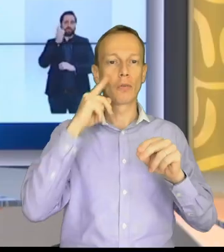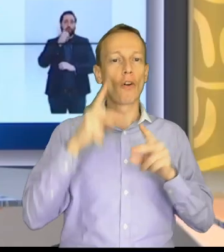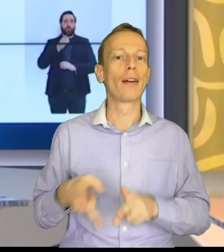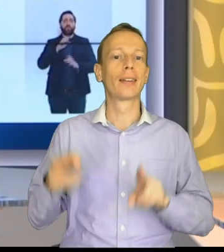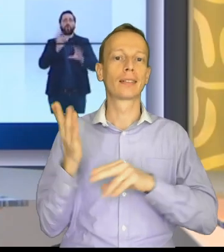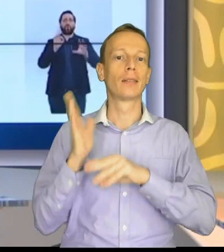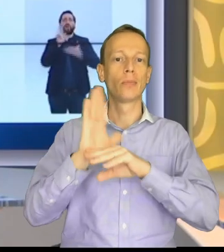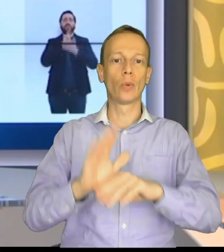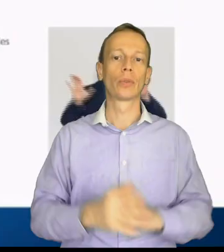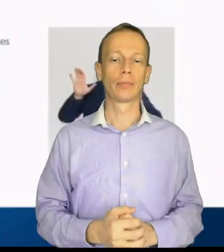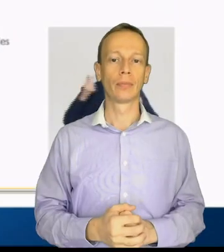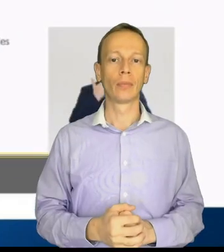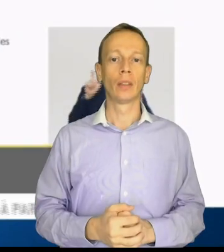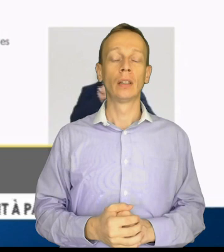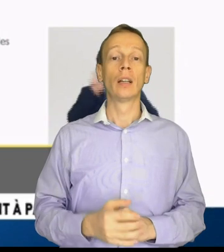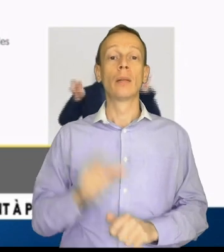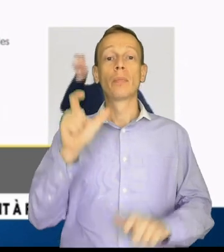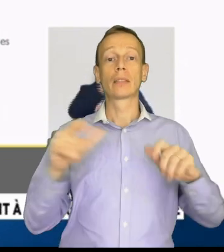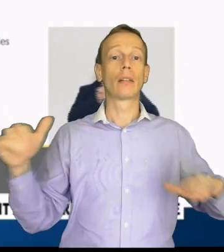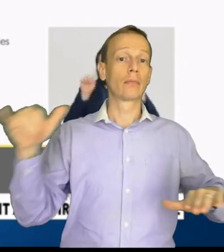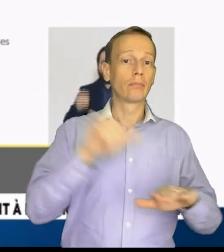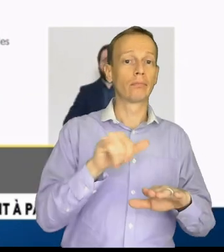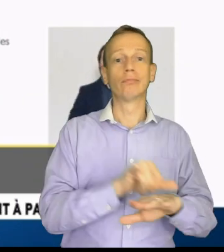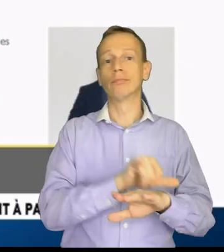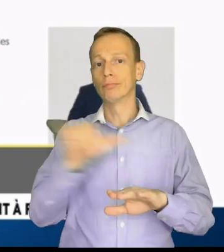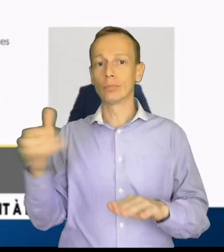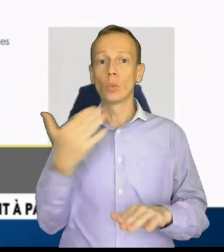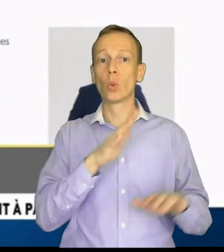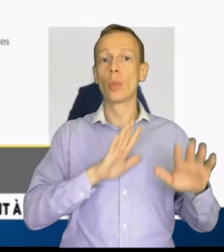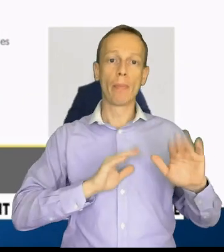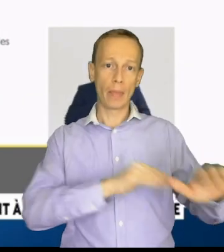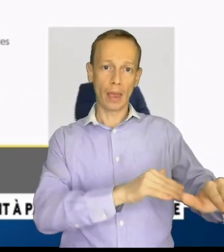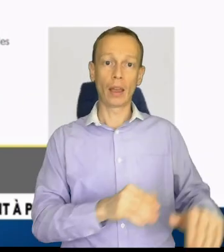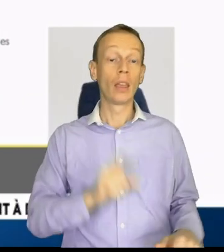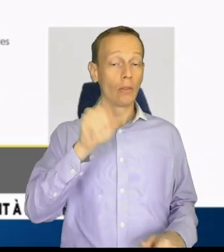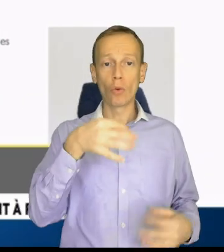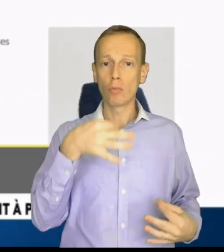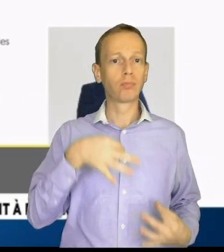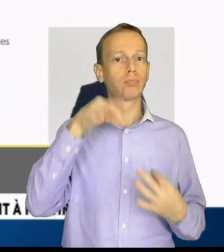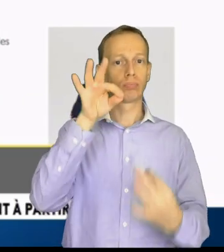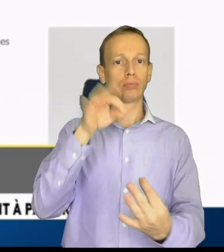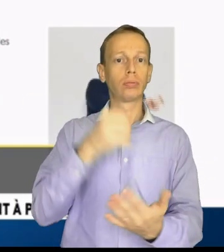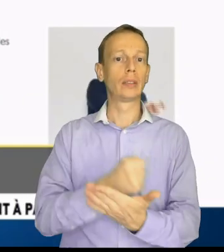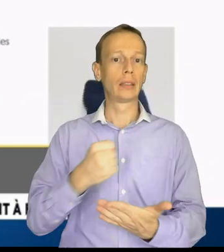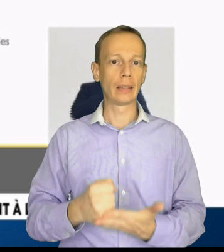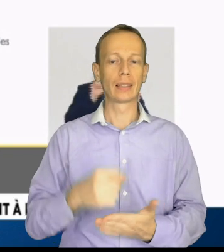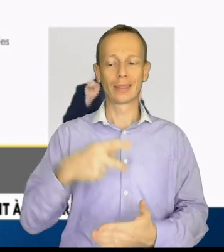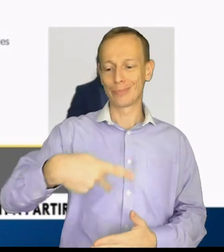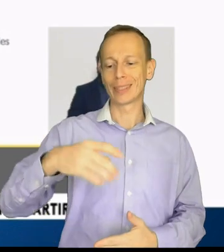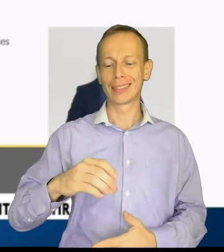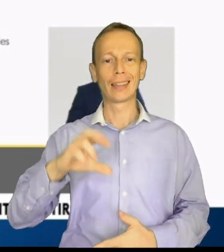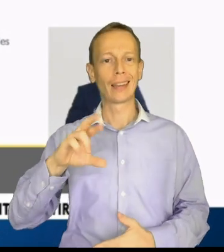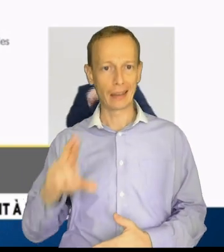Pour les déplacements vers et depuis les territoires ultramarins, la production d'un test PCR